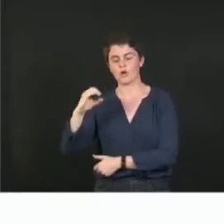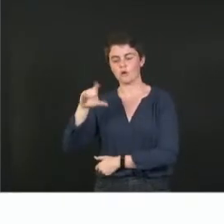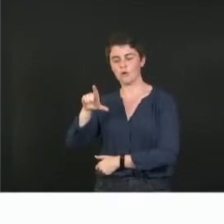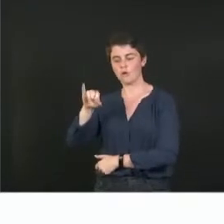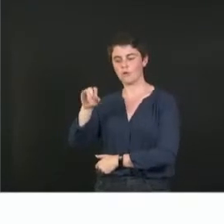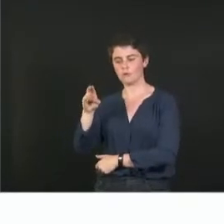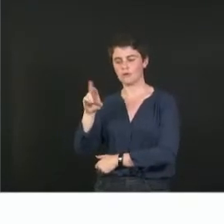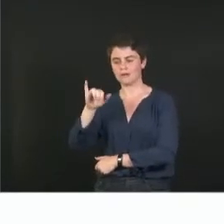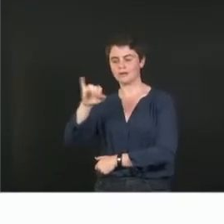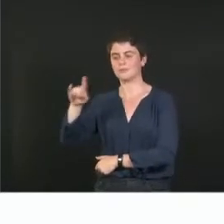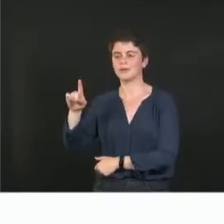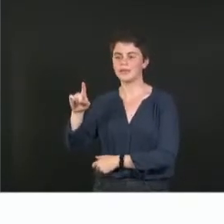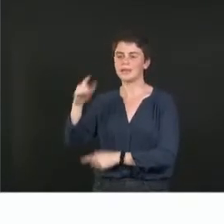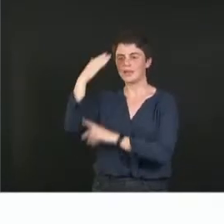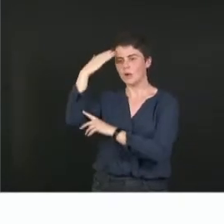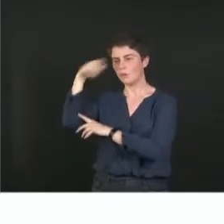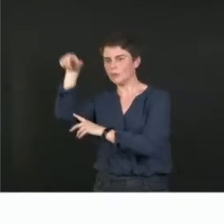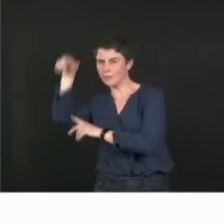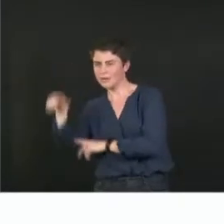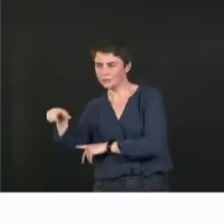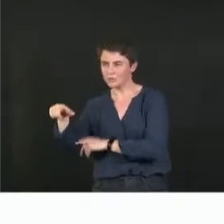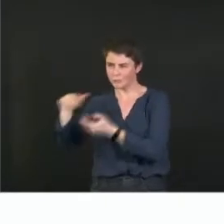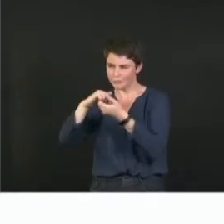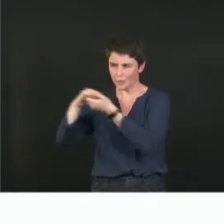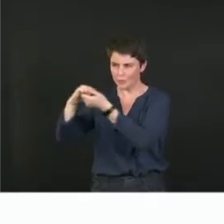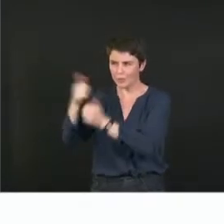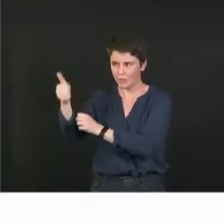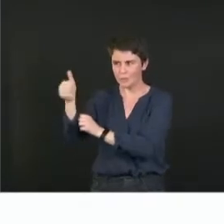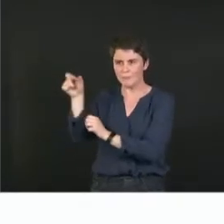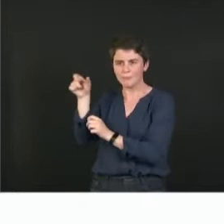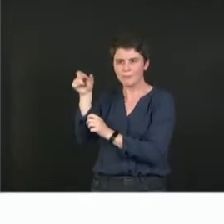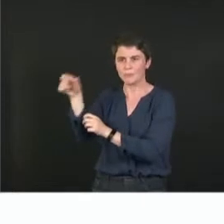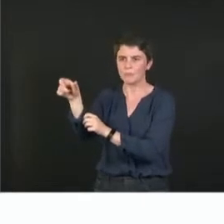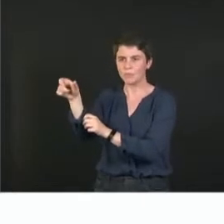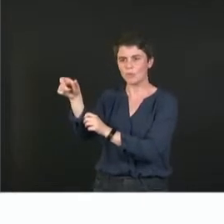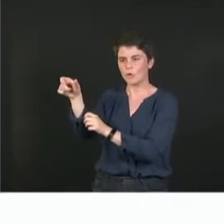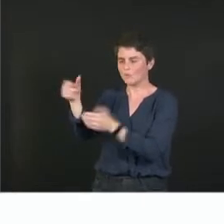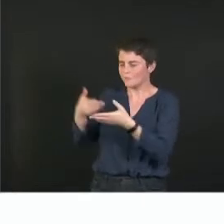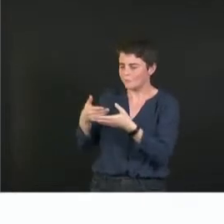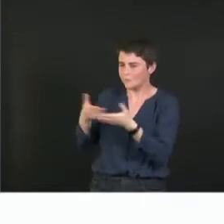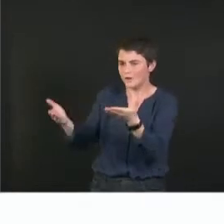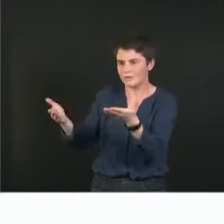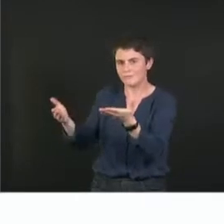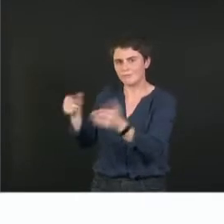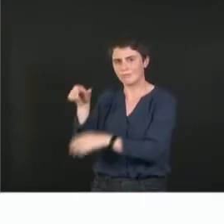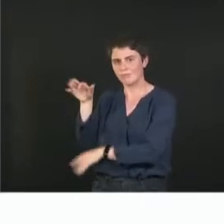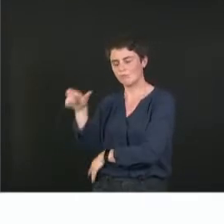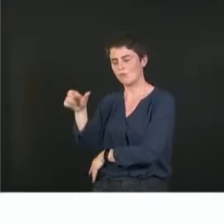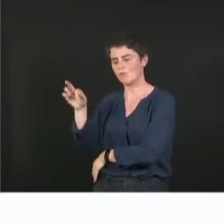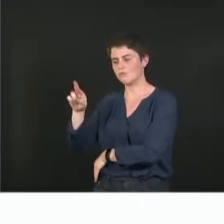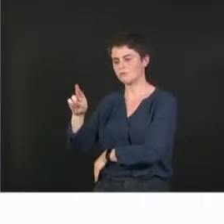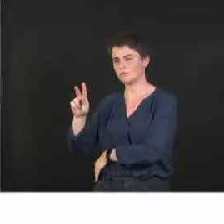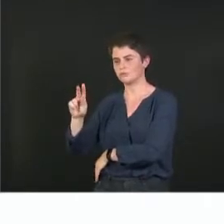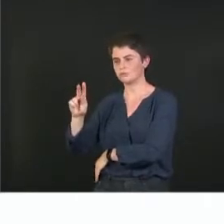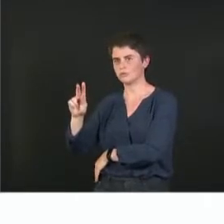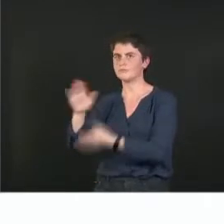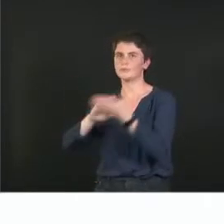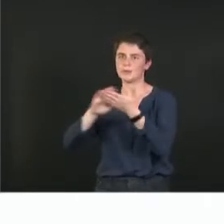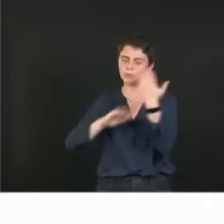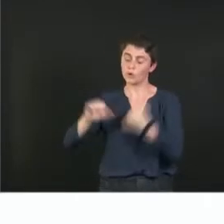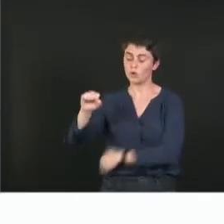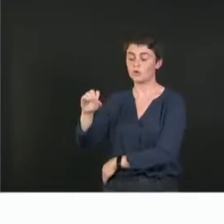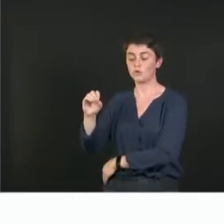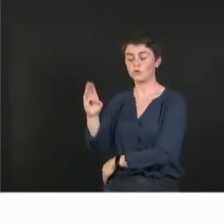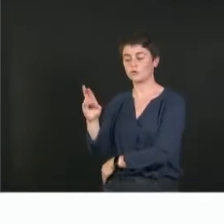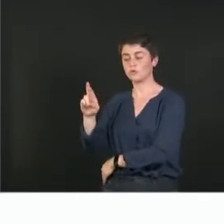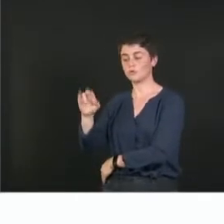choisir sobriété heureuse, puisque c'est un terme qu'ils avaient retenu. Nous n'avons pas choisi frugalité parce que nous n'avons pas